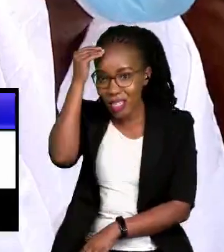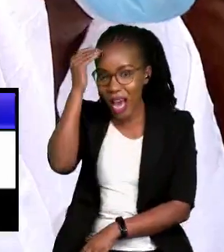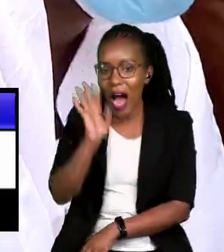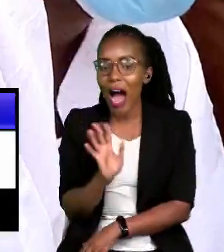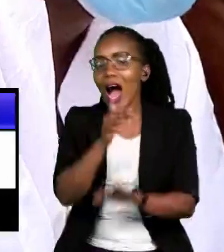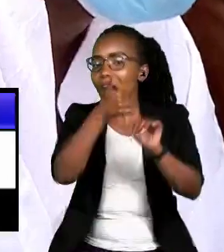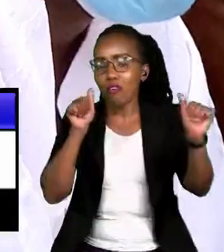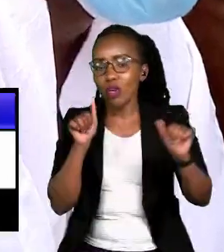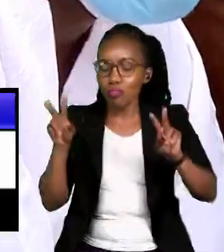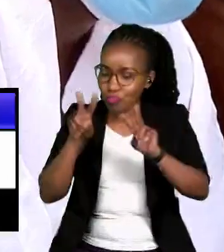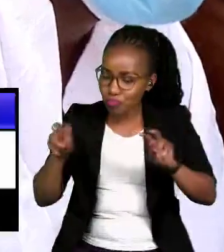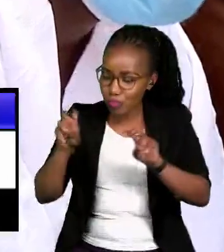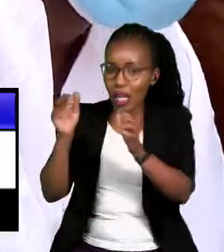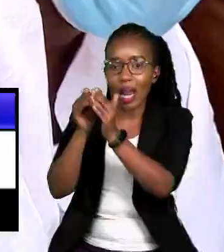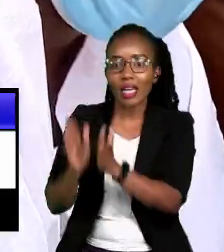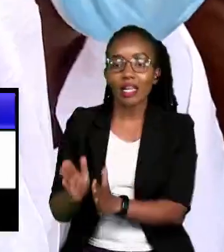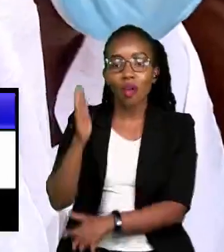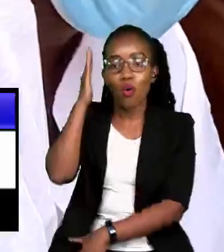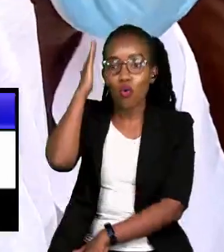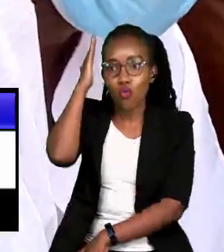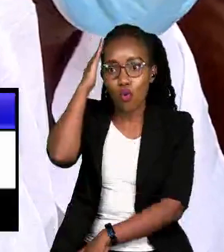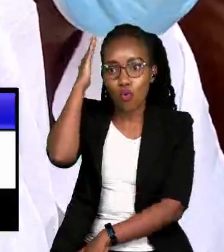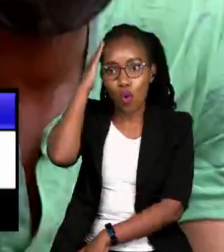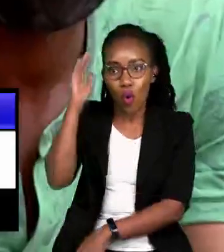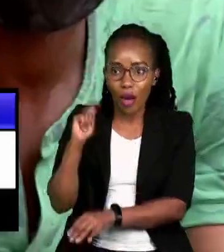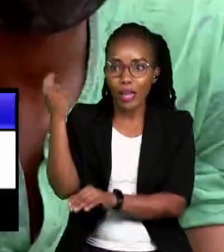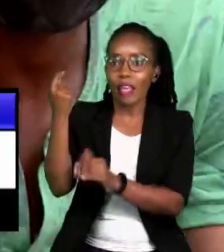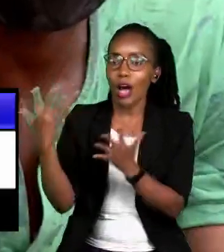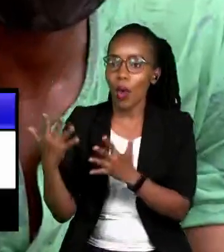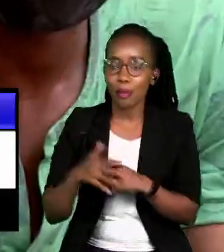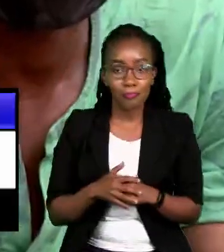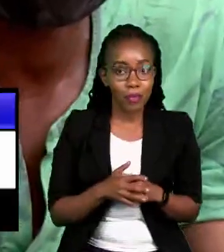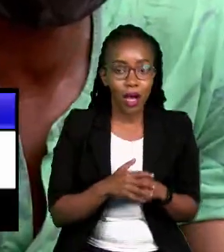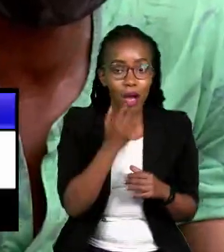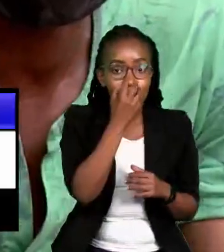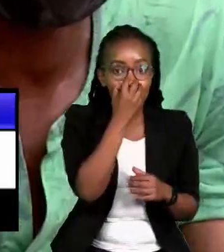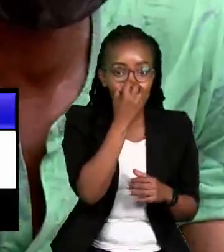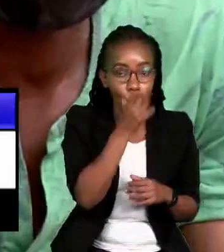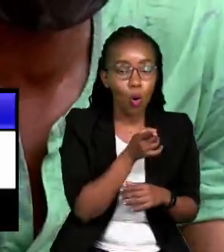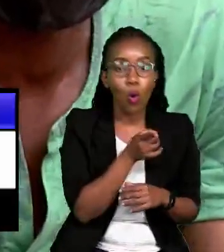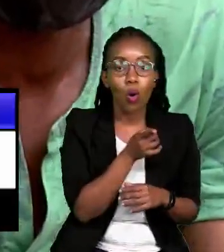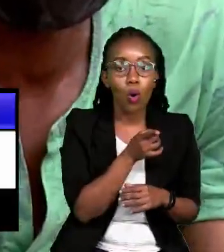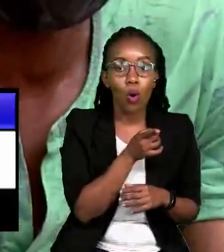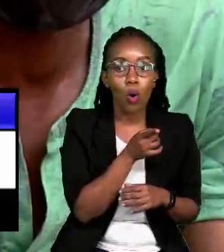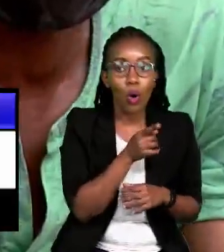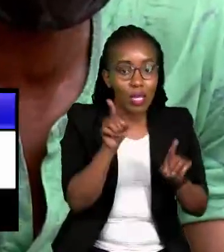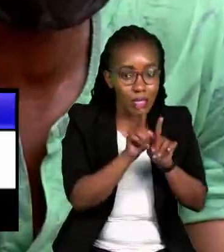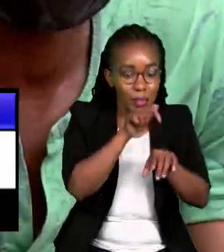tutajiepusha na hao na tutafute viongozi ambao wanajua pale ambapo Kenya ipo. Samoei Ruto. Hata wakati wa